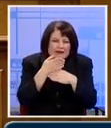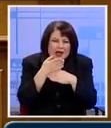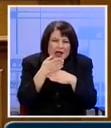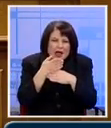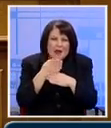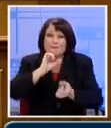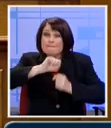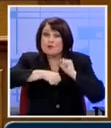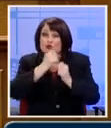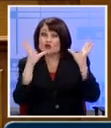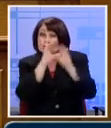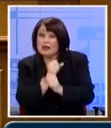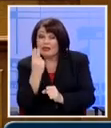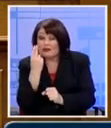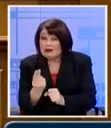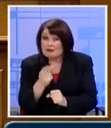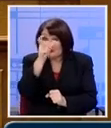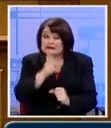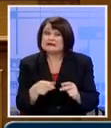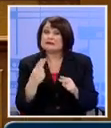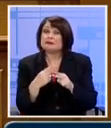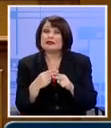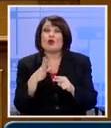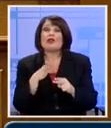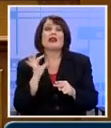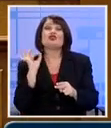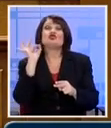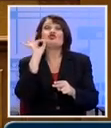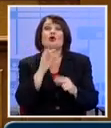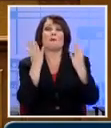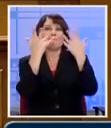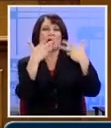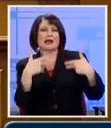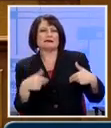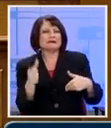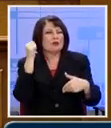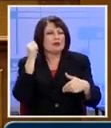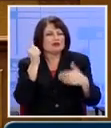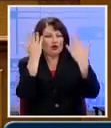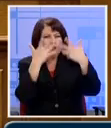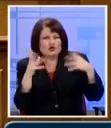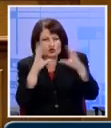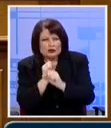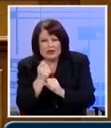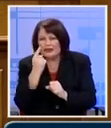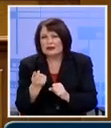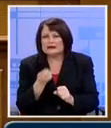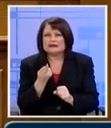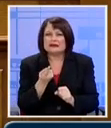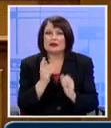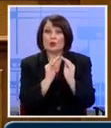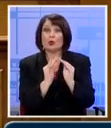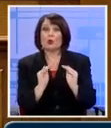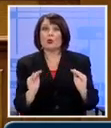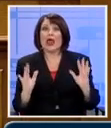Επιδιώκετε και κάτι άλλο πολύ πιο σημαντικό για σας τον ίδιο, με αυτή την παράσταση που στήσατε. Να κατευνάσετε το ίδιο σας το